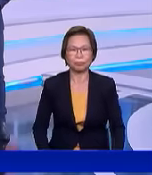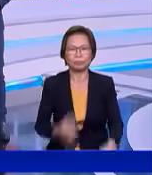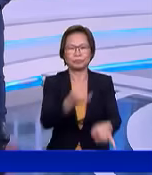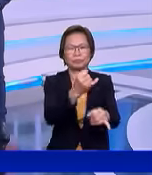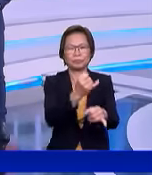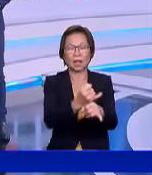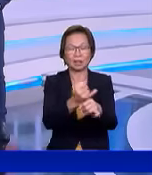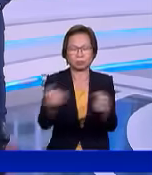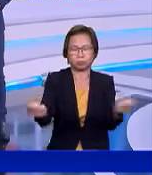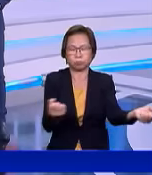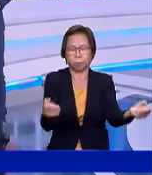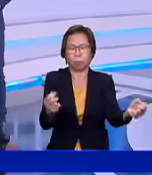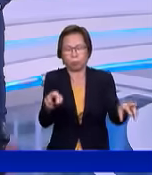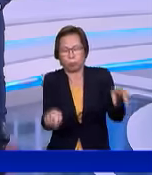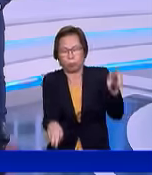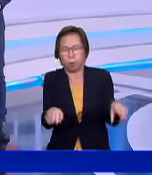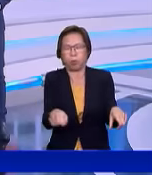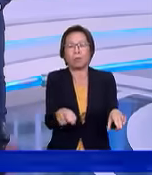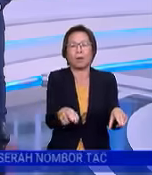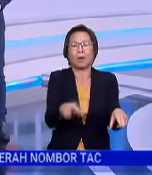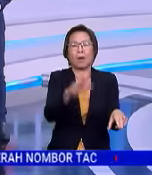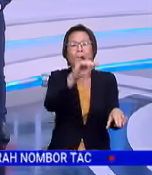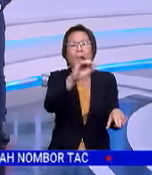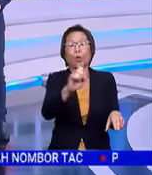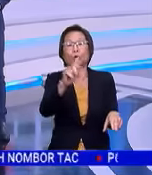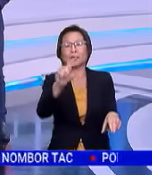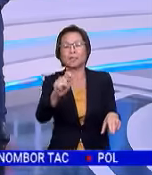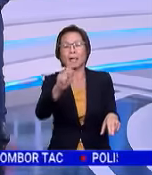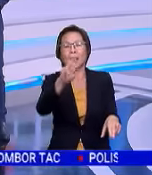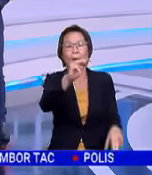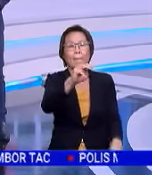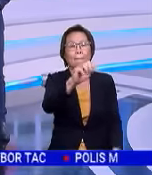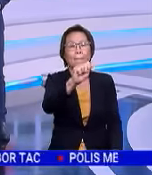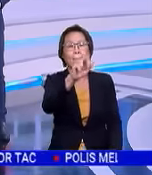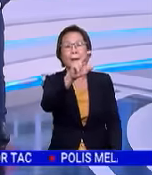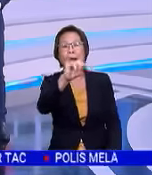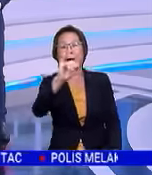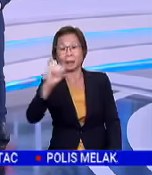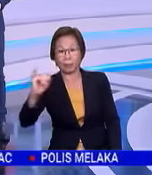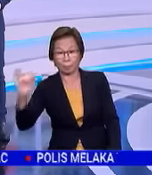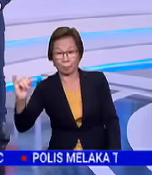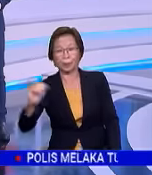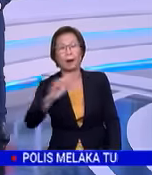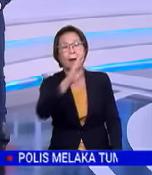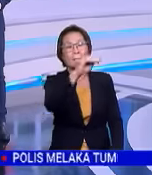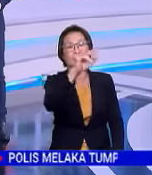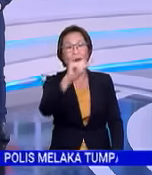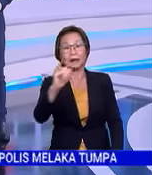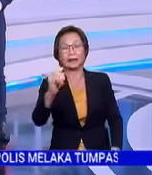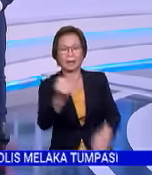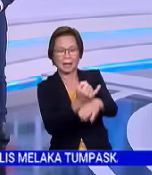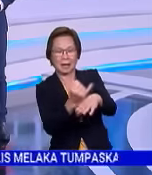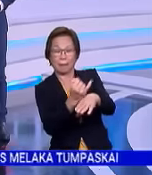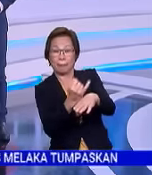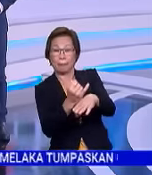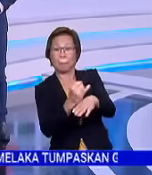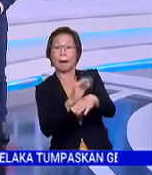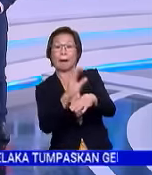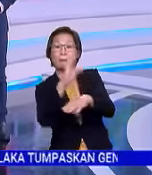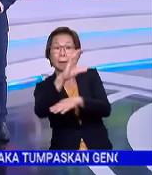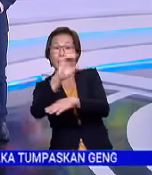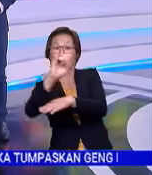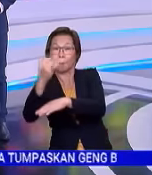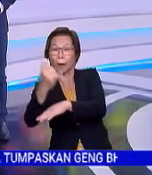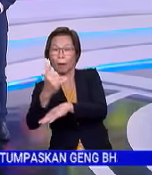Institut Otomotif, Robotik dan IoT Malaysia, MARI, memperkenal platform MARI Enterprise Resource Planning sebagai usaha